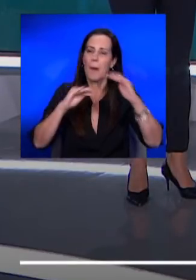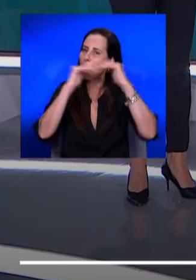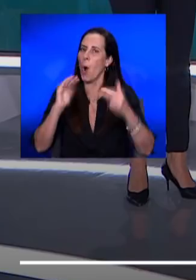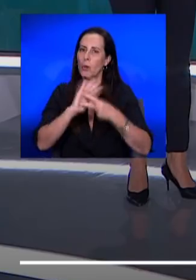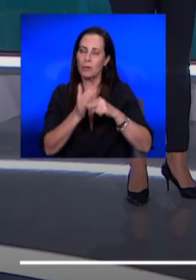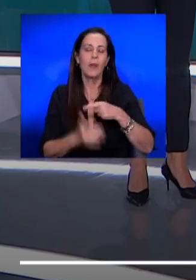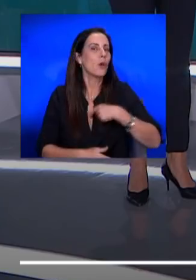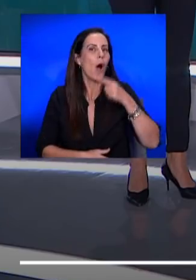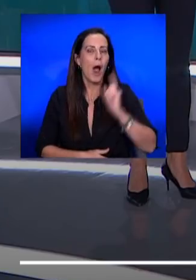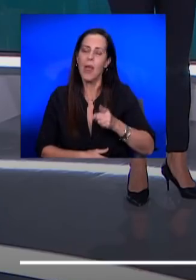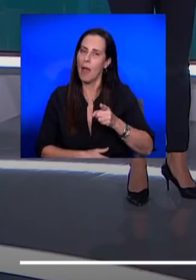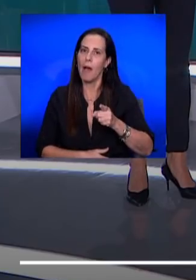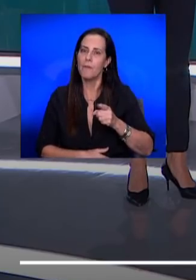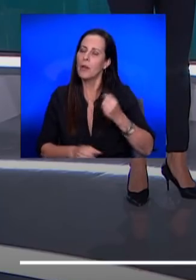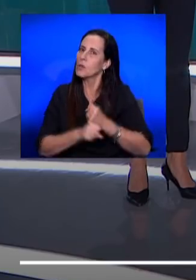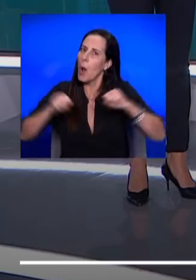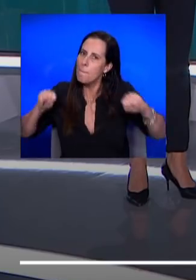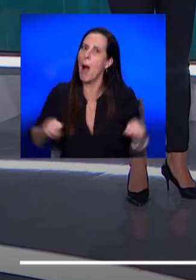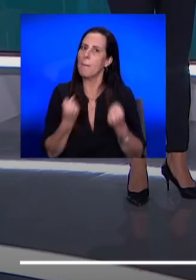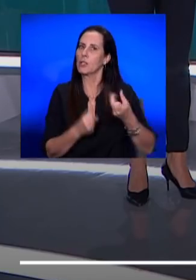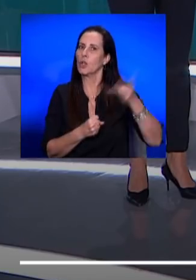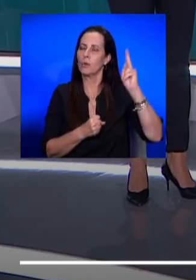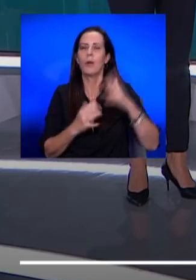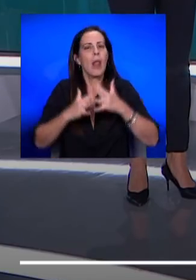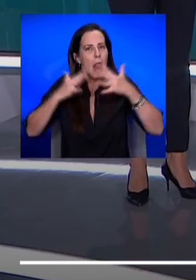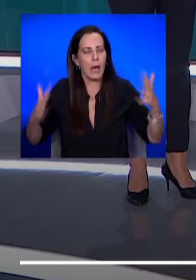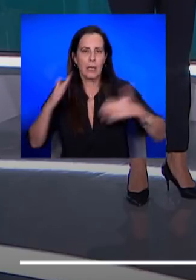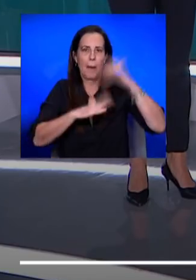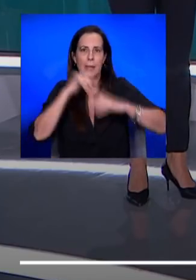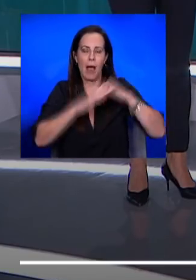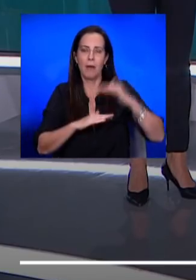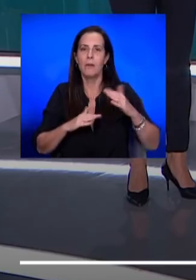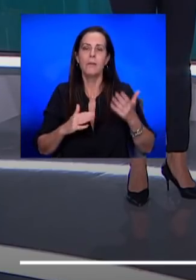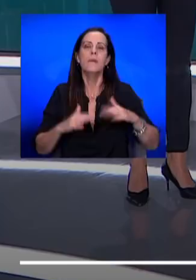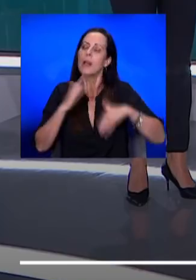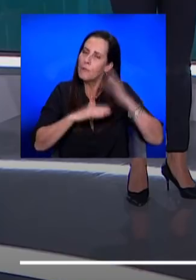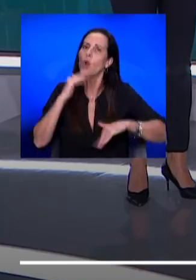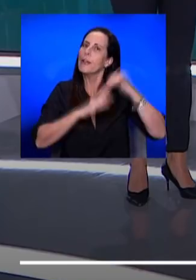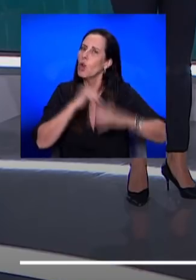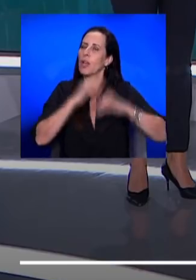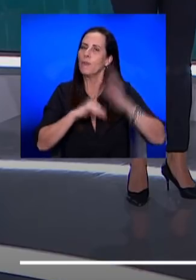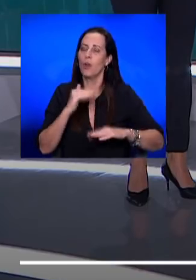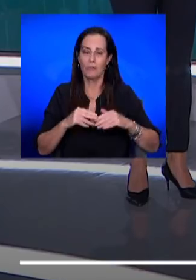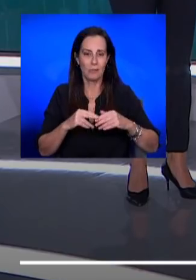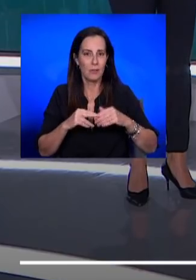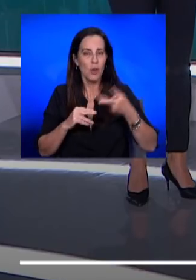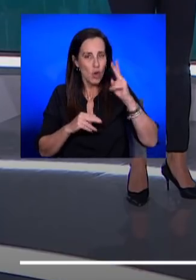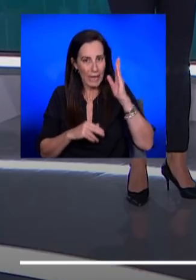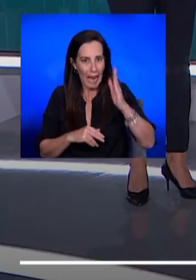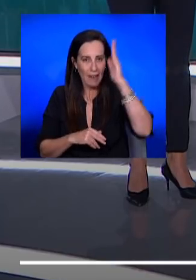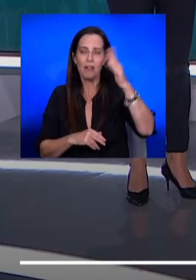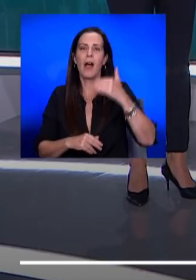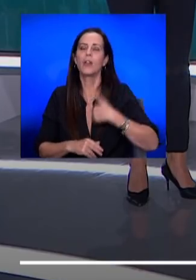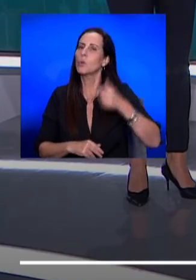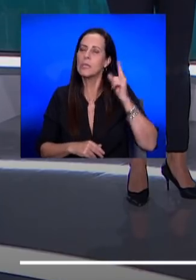אנחנו חייבים להיכנס למאמץ מוגבר להגדיל את ההיצע. היצע, היצע, היצע. בטווח היותר רחוק אנחנו